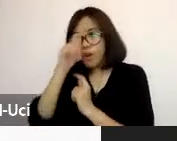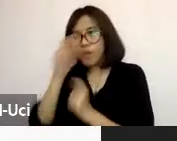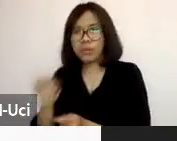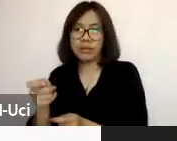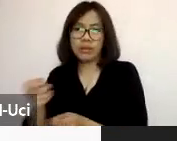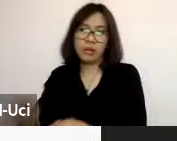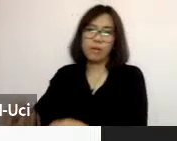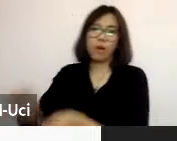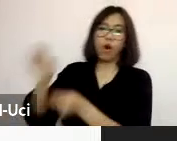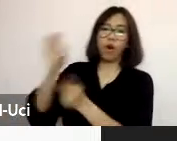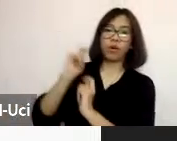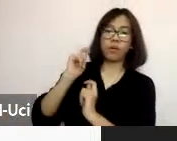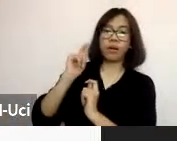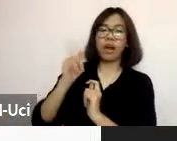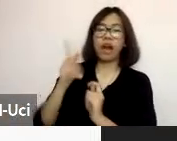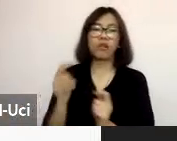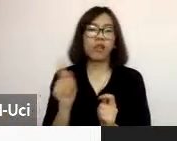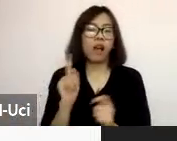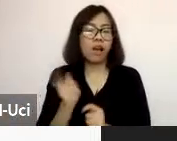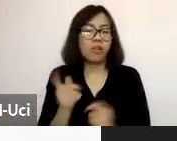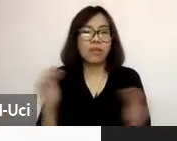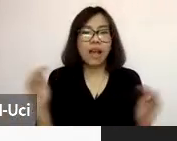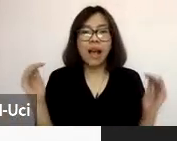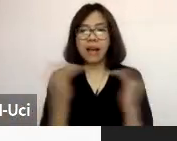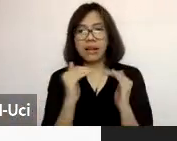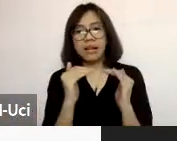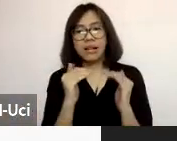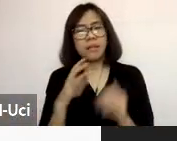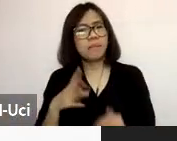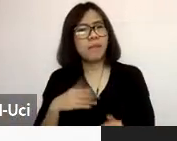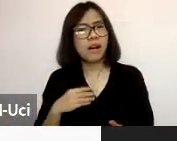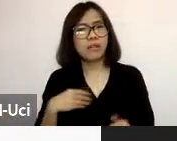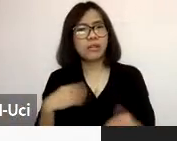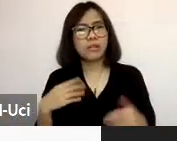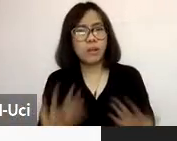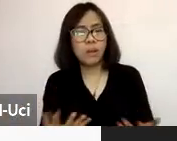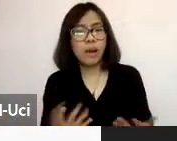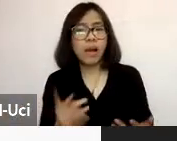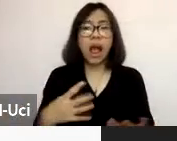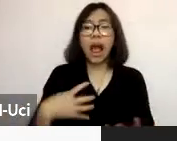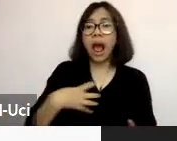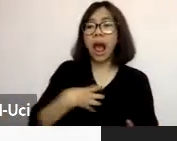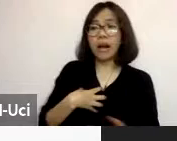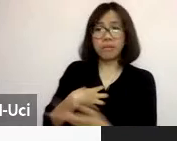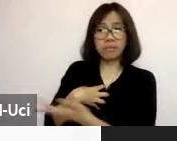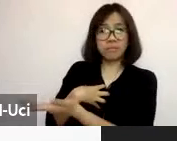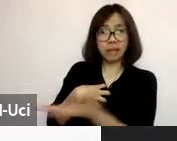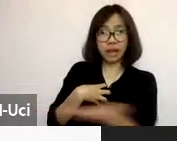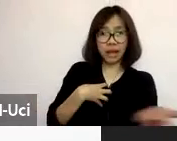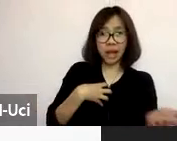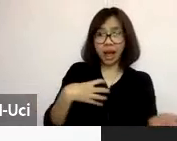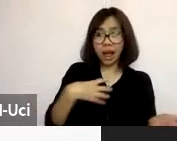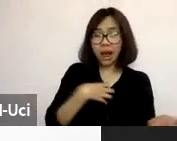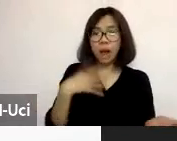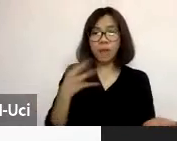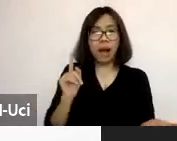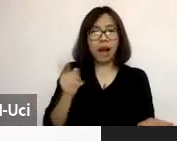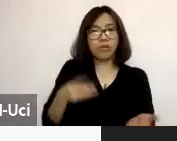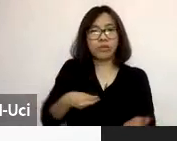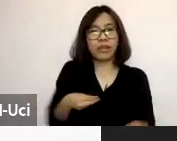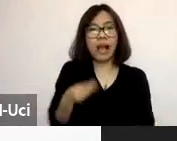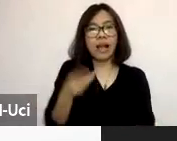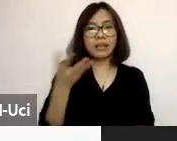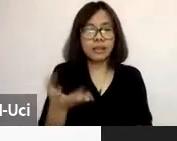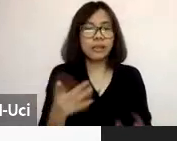nilai keadilan artinya memang memberikan kepada orang apa yang menjadi haknya nilai kepatutan atau